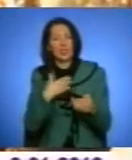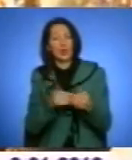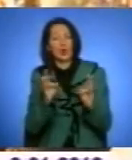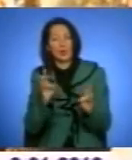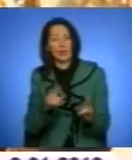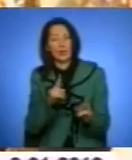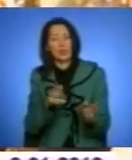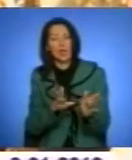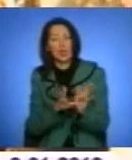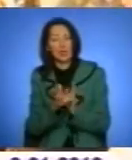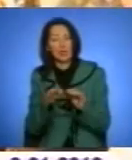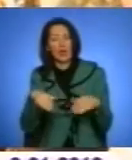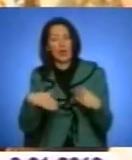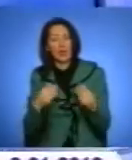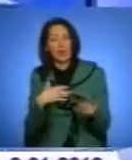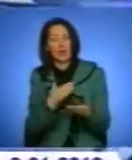за нього віддав своє життя.